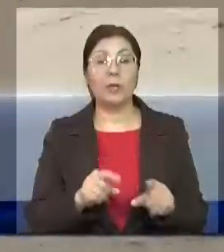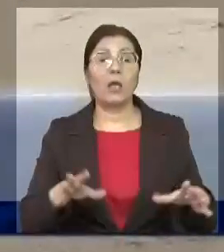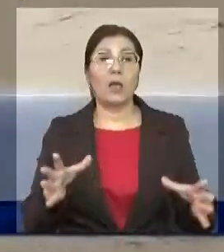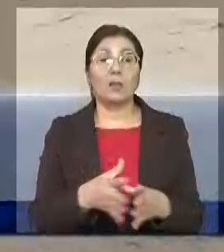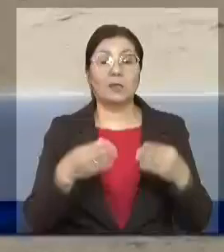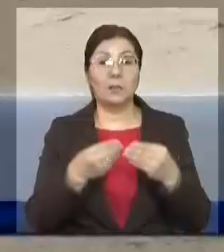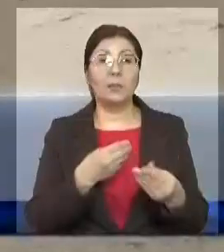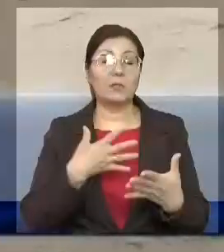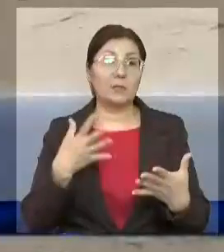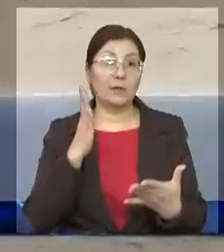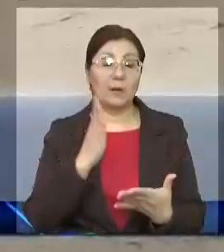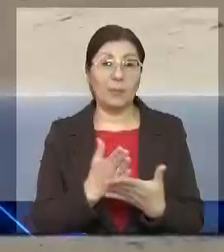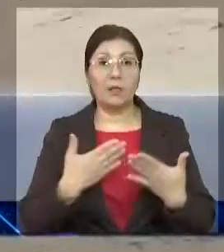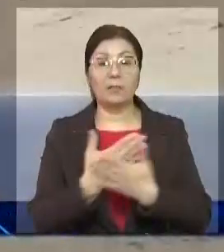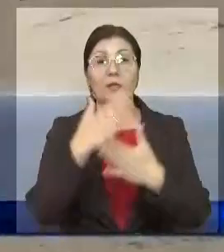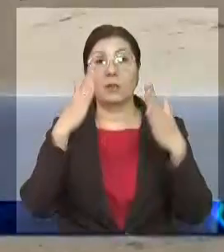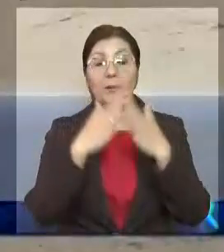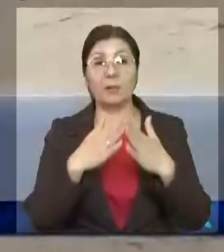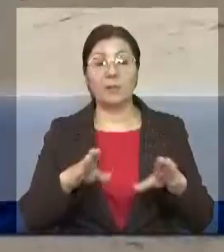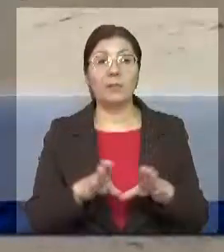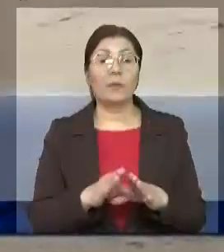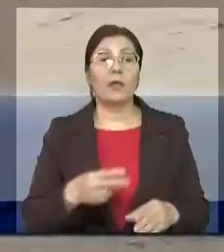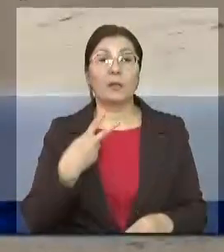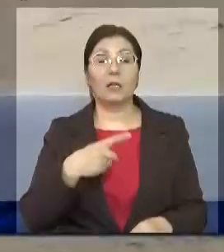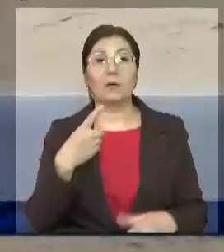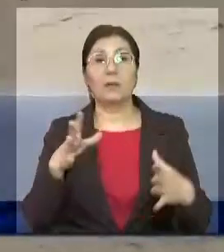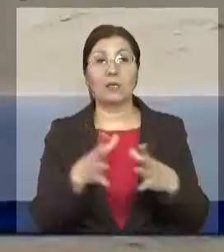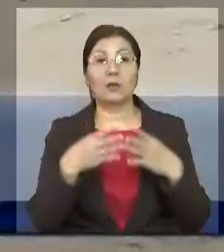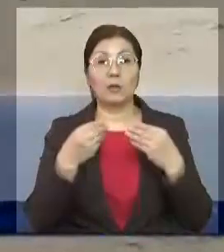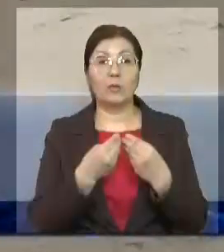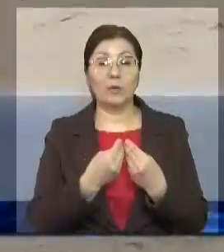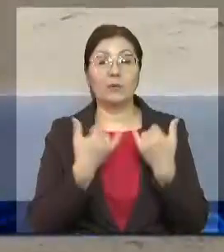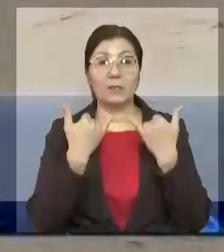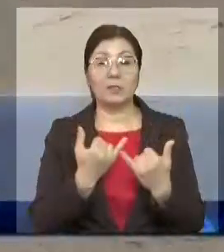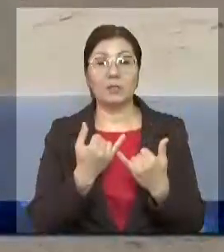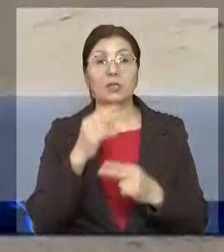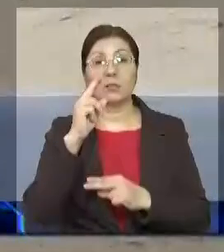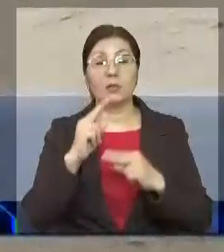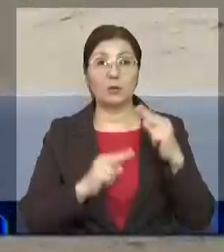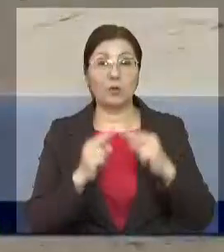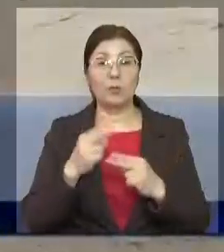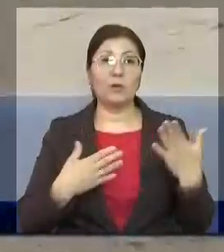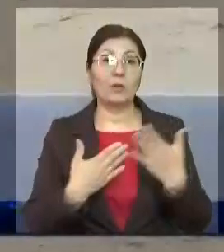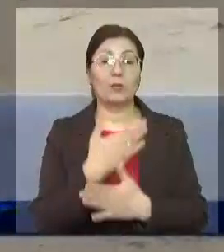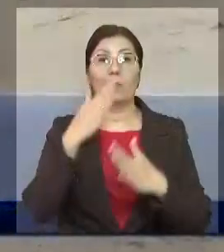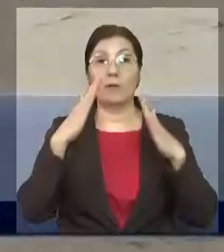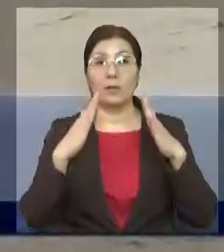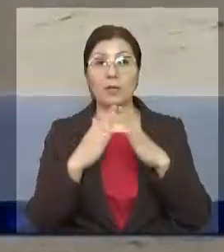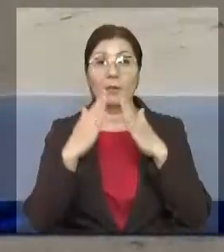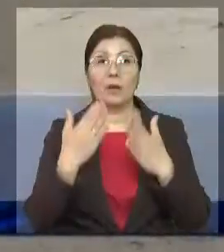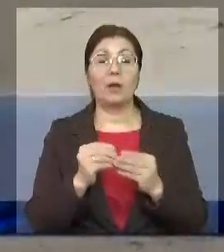семьи обрели крышу над головой. Таким образом, для 21 семьи на данный момент строится совершенно новое